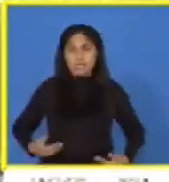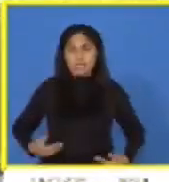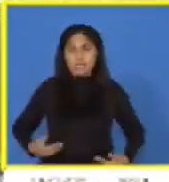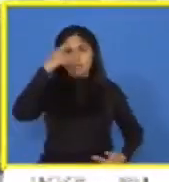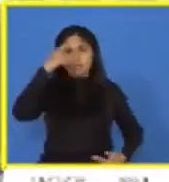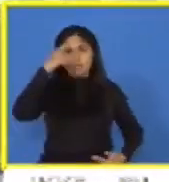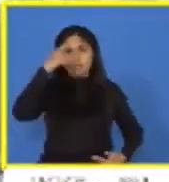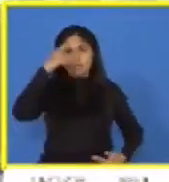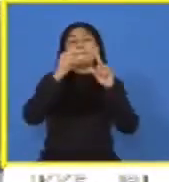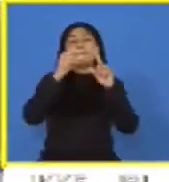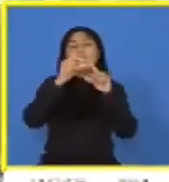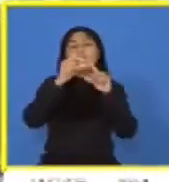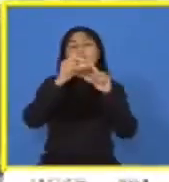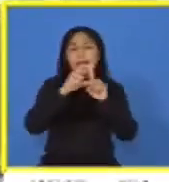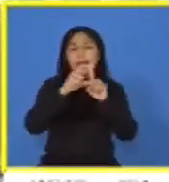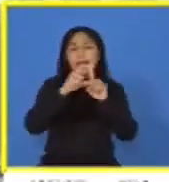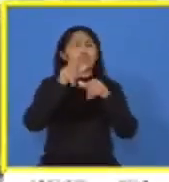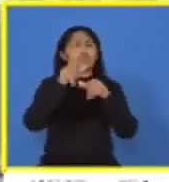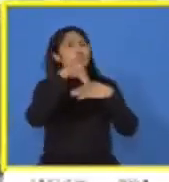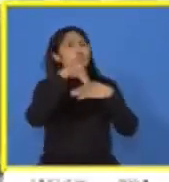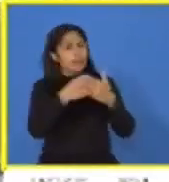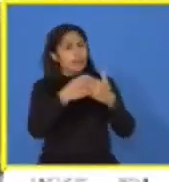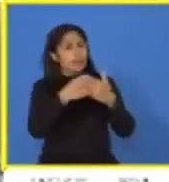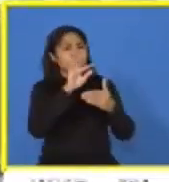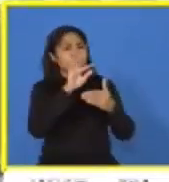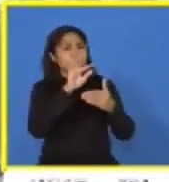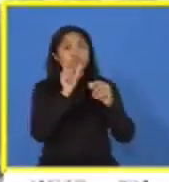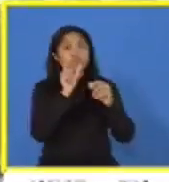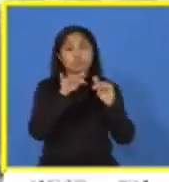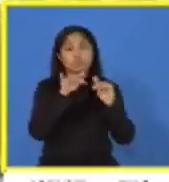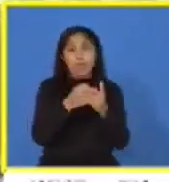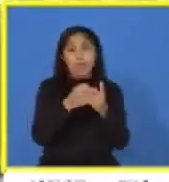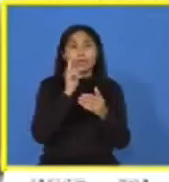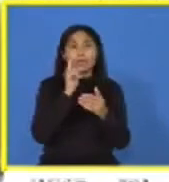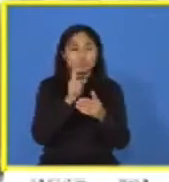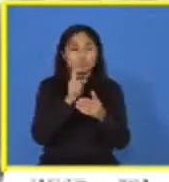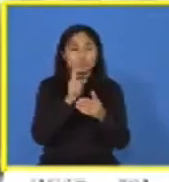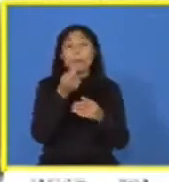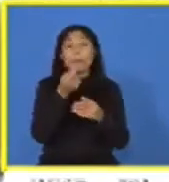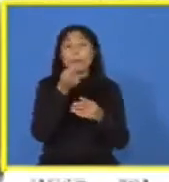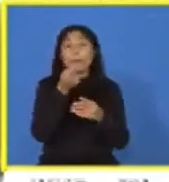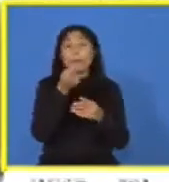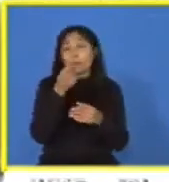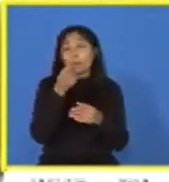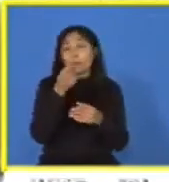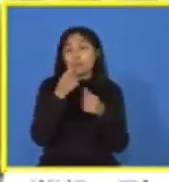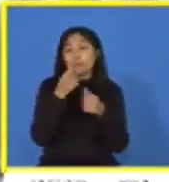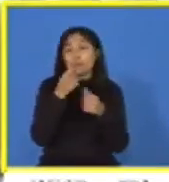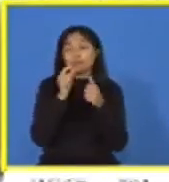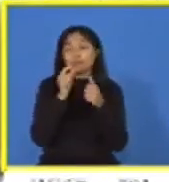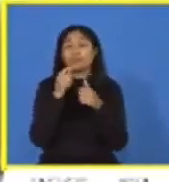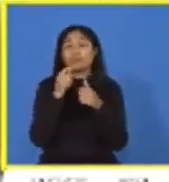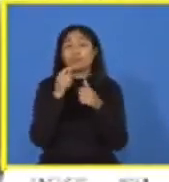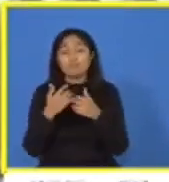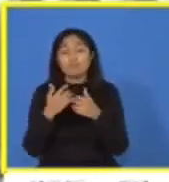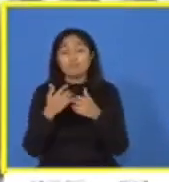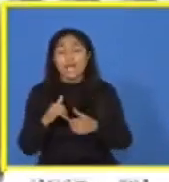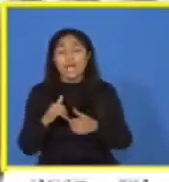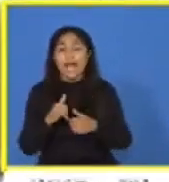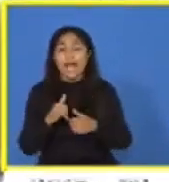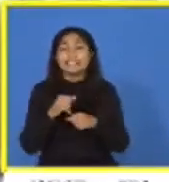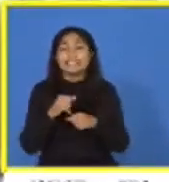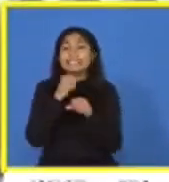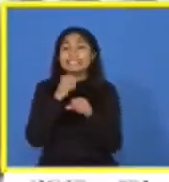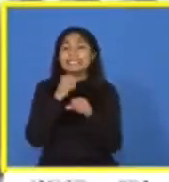pelayanan kesehatan semuanya. Kemudian juga tentunya obat-obatan, baik untuk yang